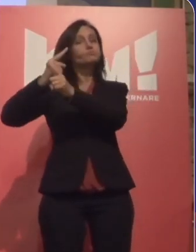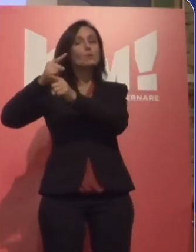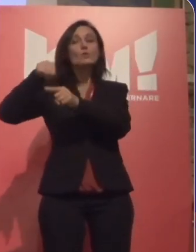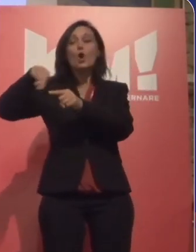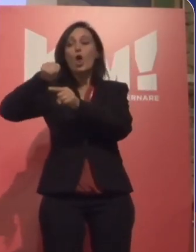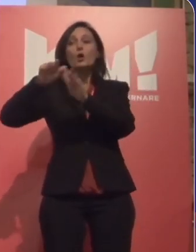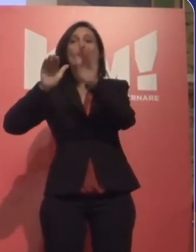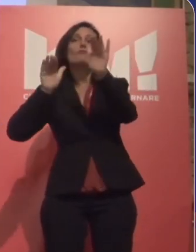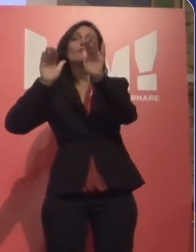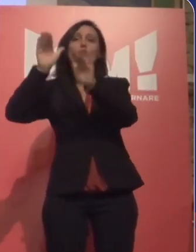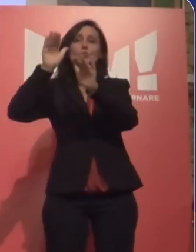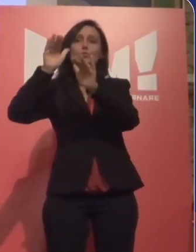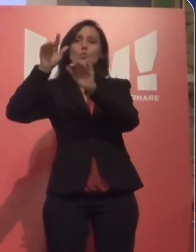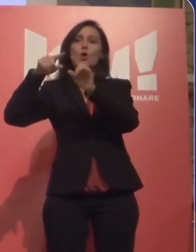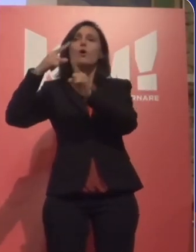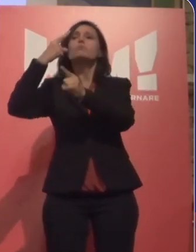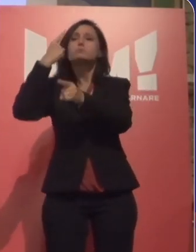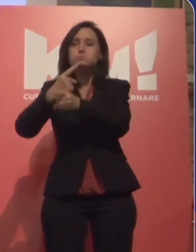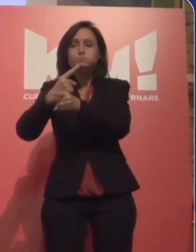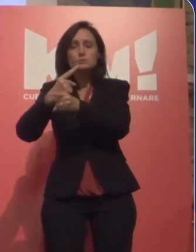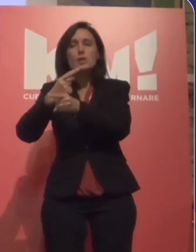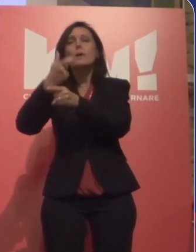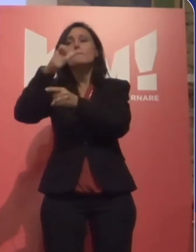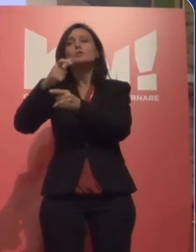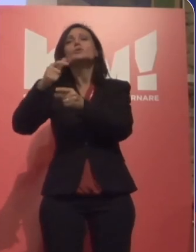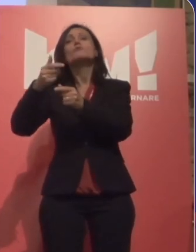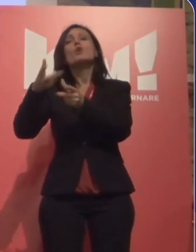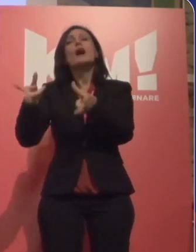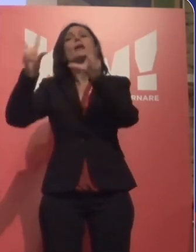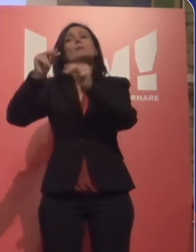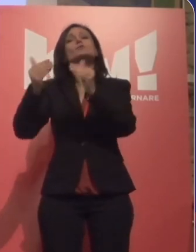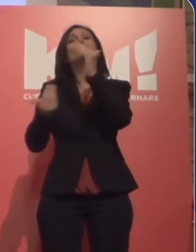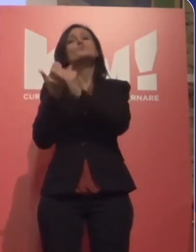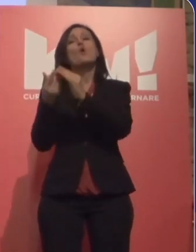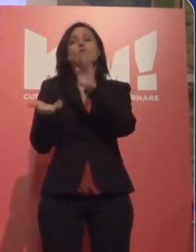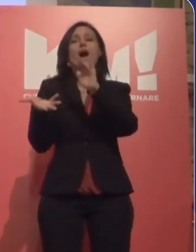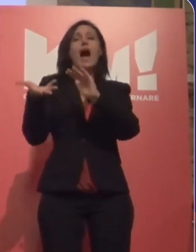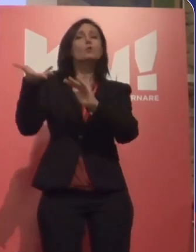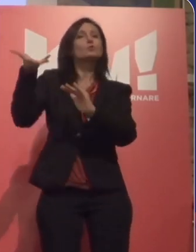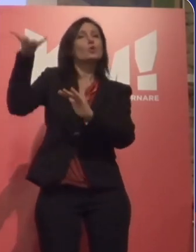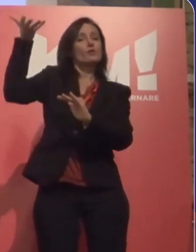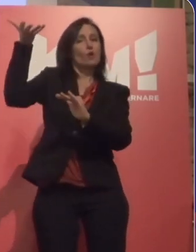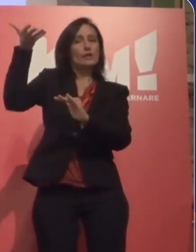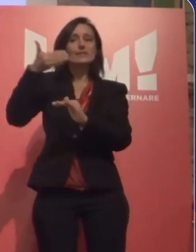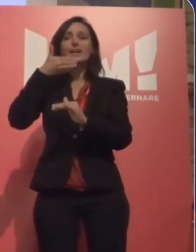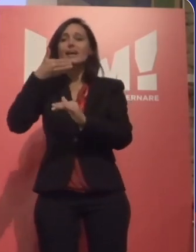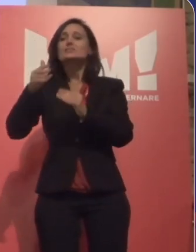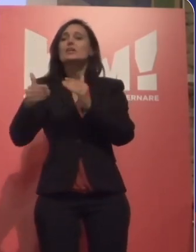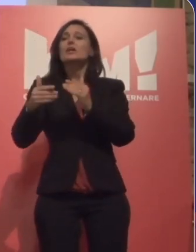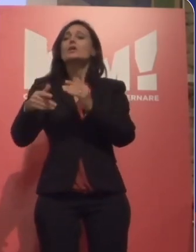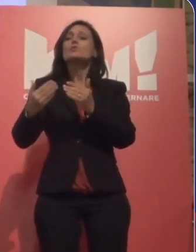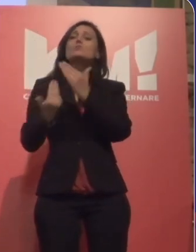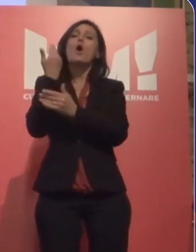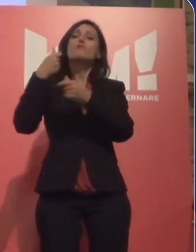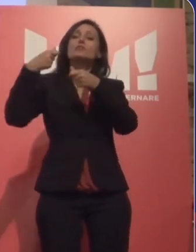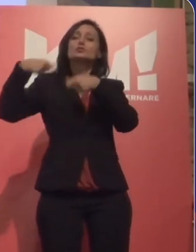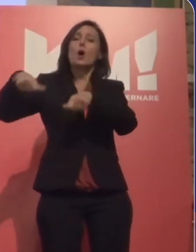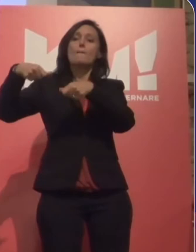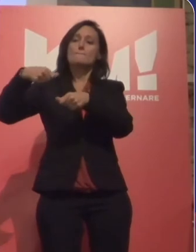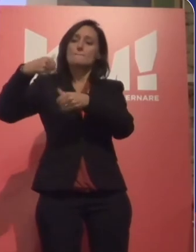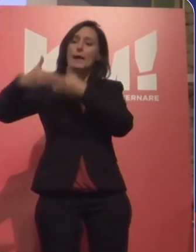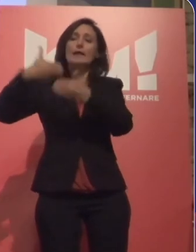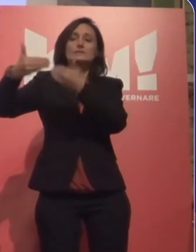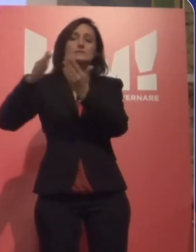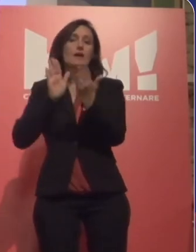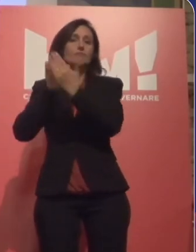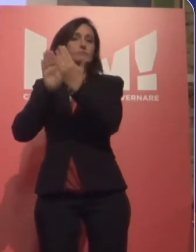autorevolezza trovata scommettendo su strade nuove anche perché sono convinto che se tutto questo